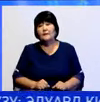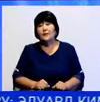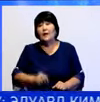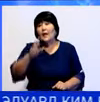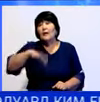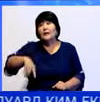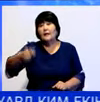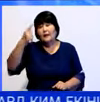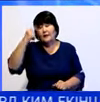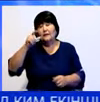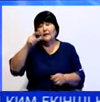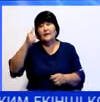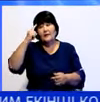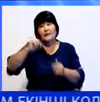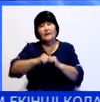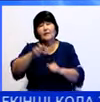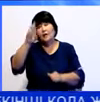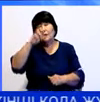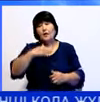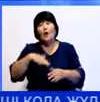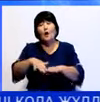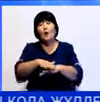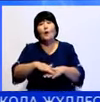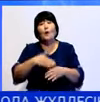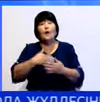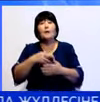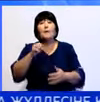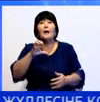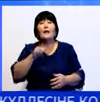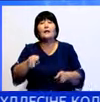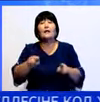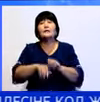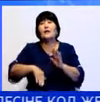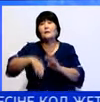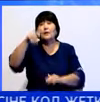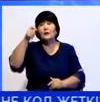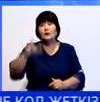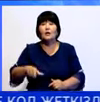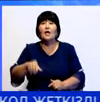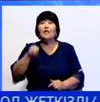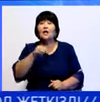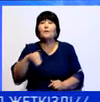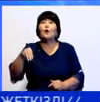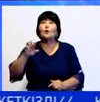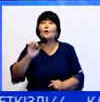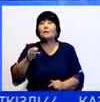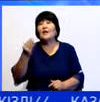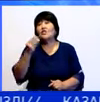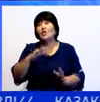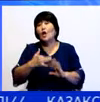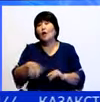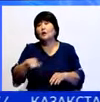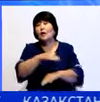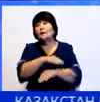Ер есімі ел есінде, мемлекет және қоғам қайраткері, парасат пайымы биік тұлға Жарылқасын Тұрабаевтың есіміне Шиелі ауданынан